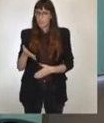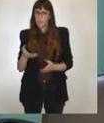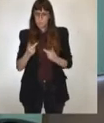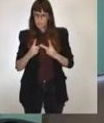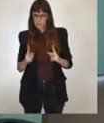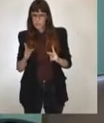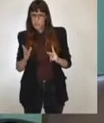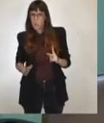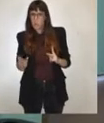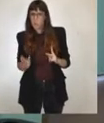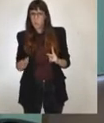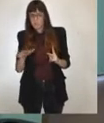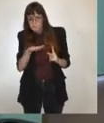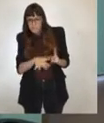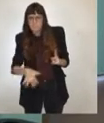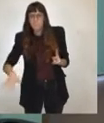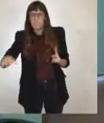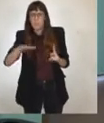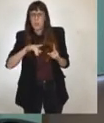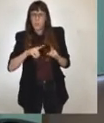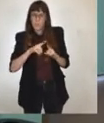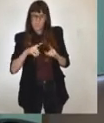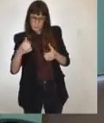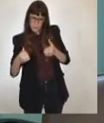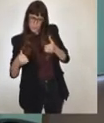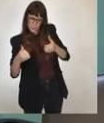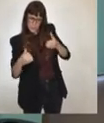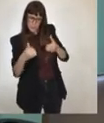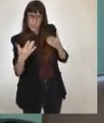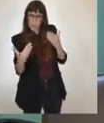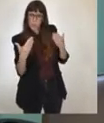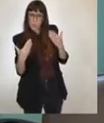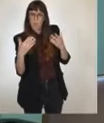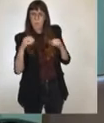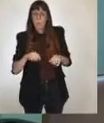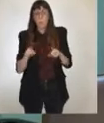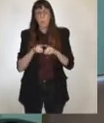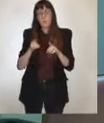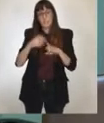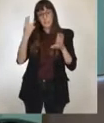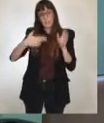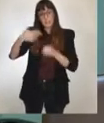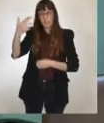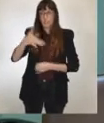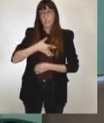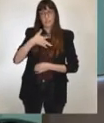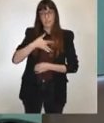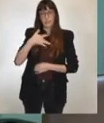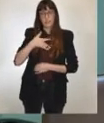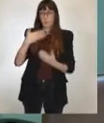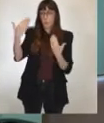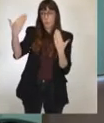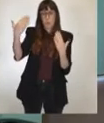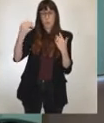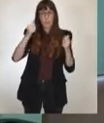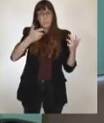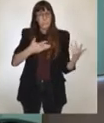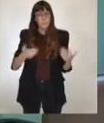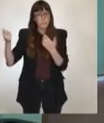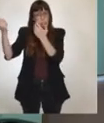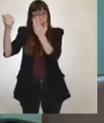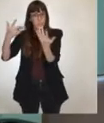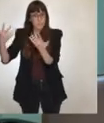voir pour les prochains rapports, c'est comment on peut se comparer à la moyenne nationale. Donc déjà, à Bordeaux, les femmes